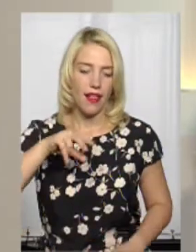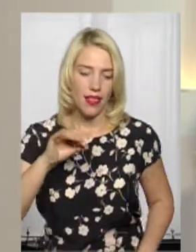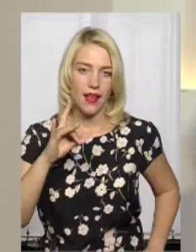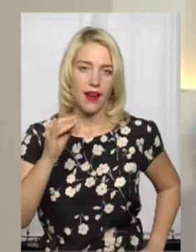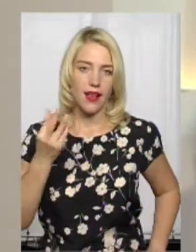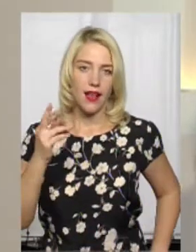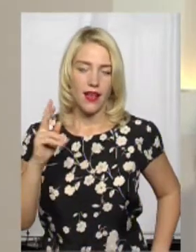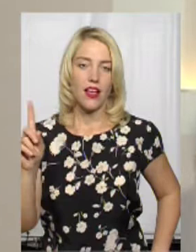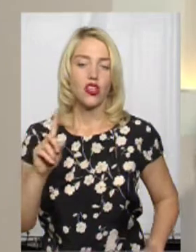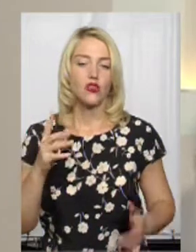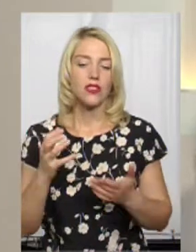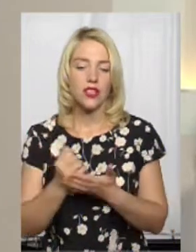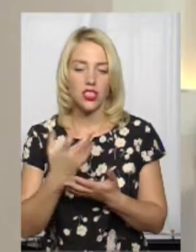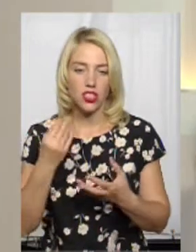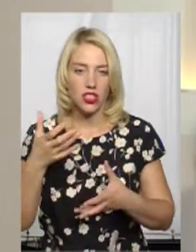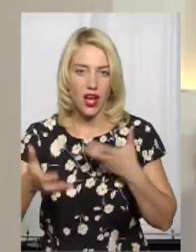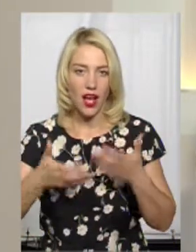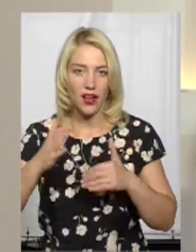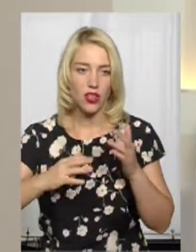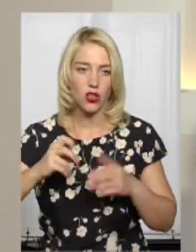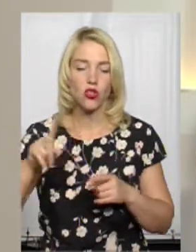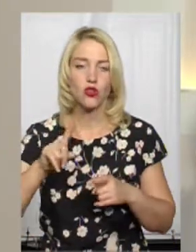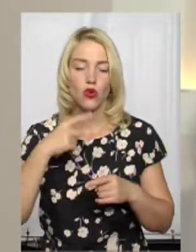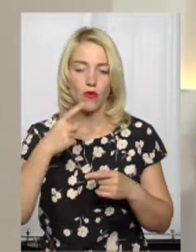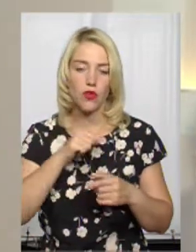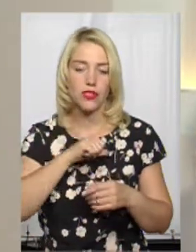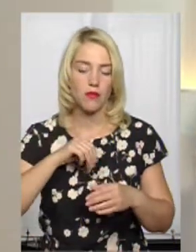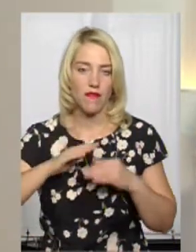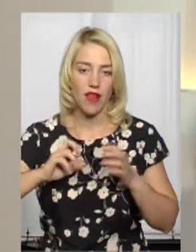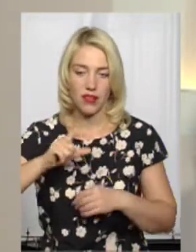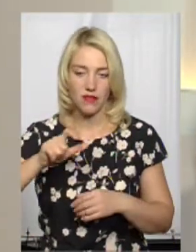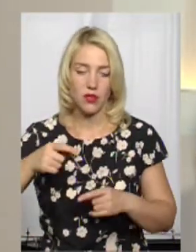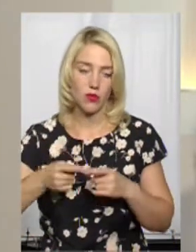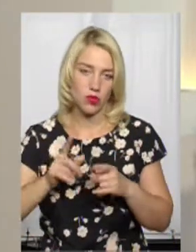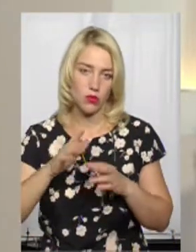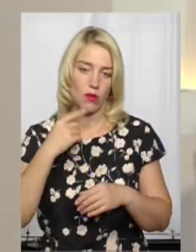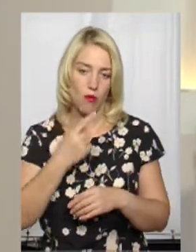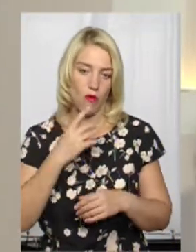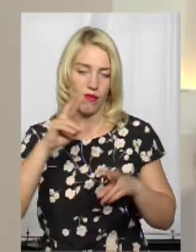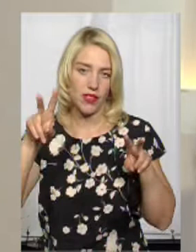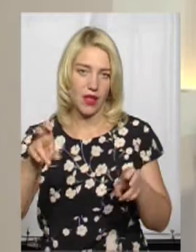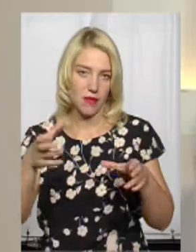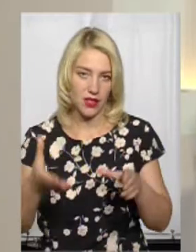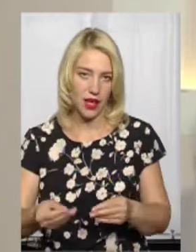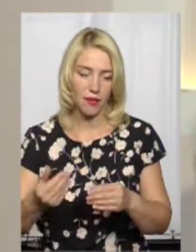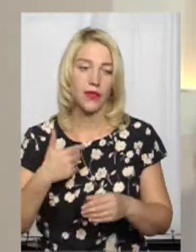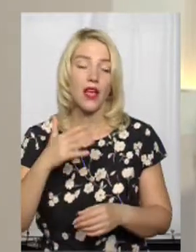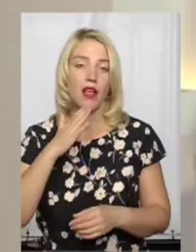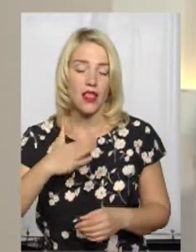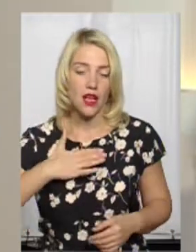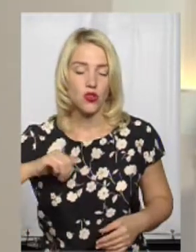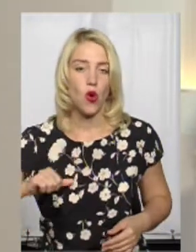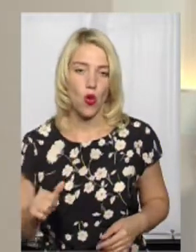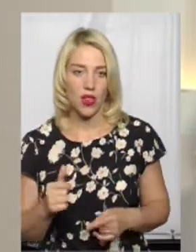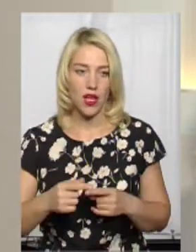що з цього приводу кажуть фахівці? Про це сьогодні піде мова у темі дня. Наш